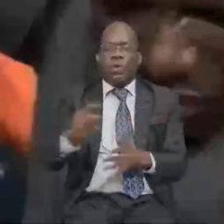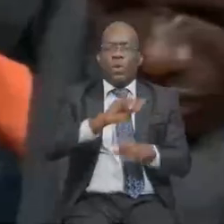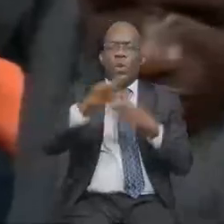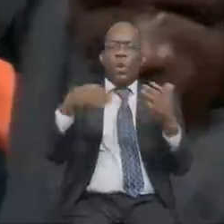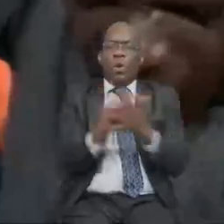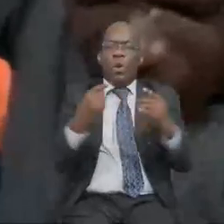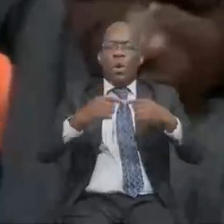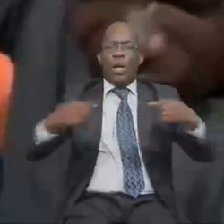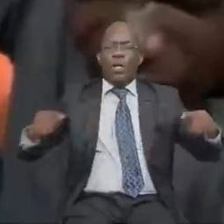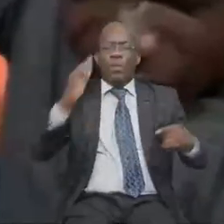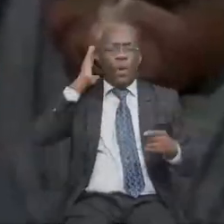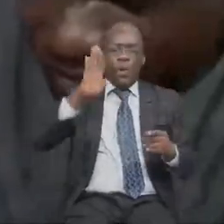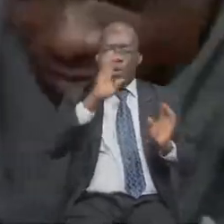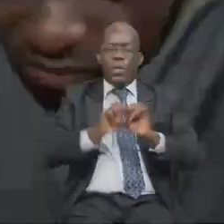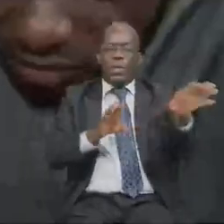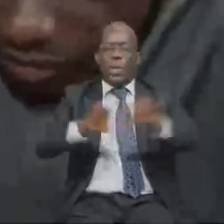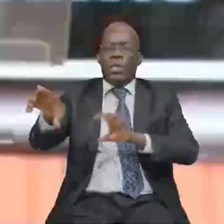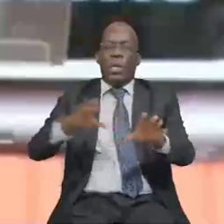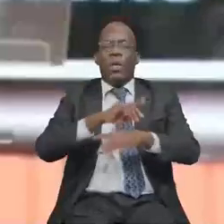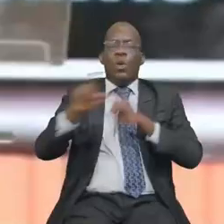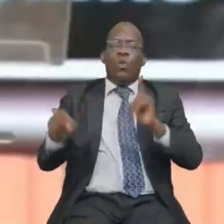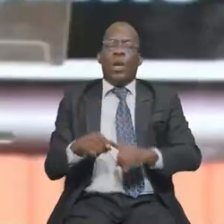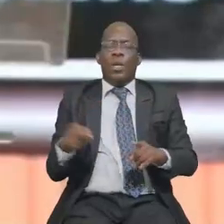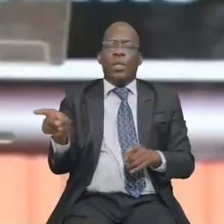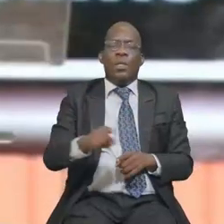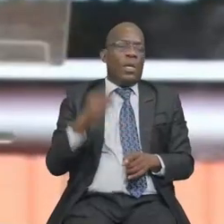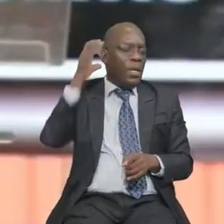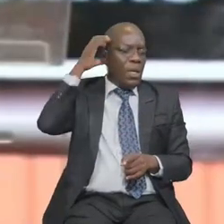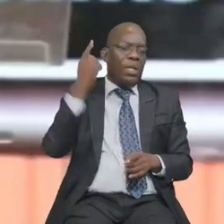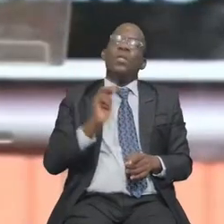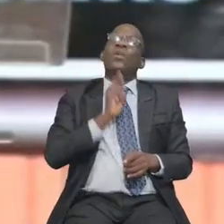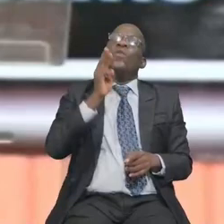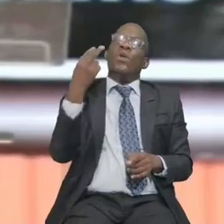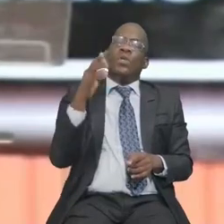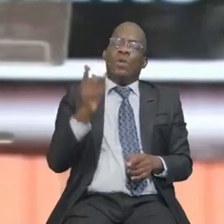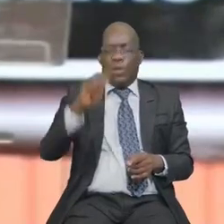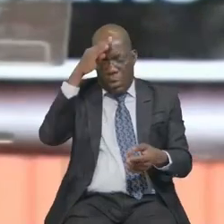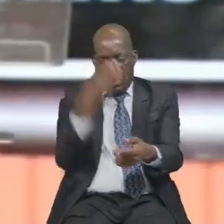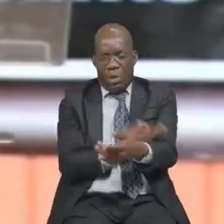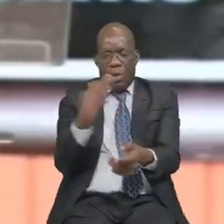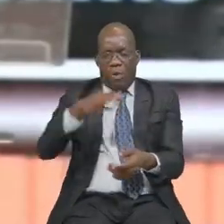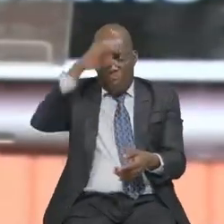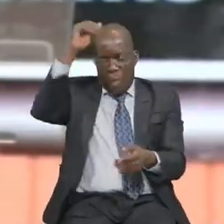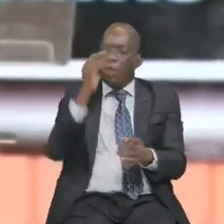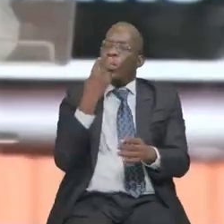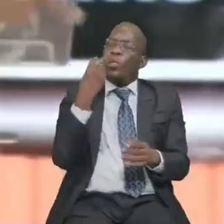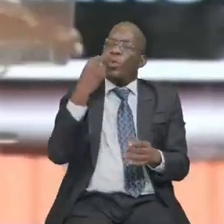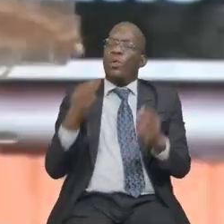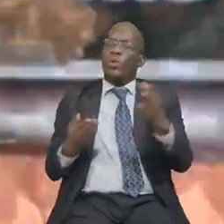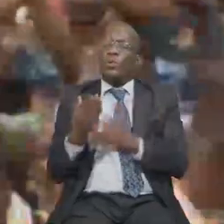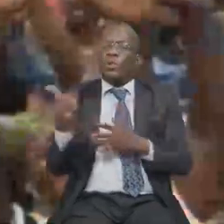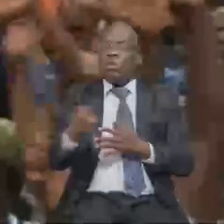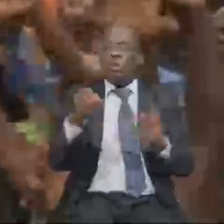dispersés quand ils entendront la voix du Fils de l'homme parlant en toi et ils sont dispersés de ta vie au nom de